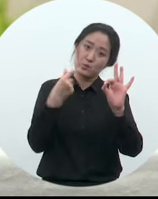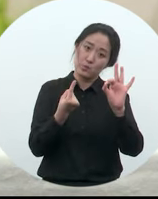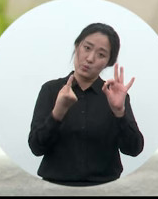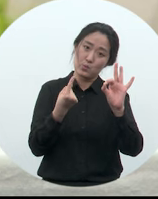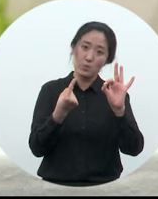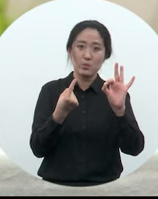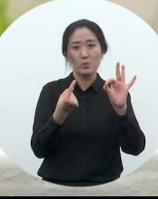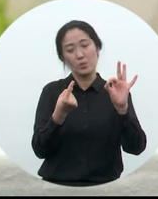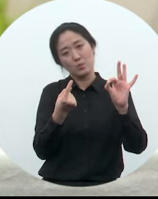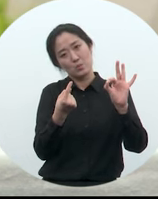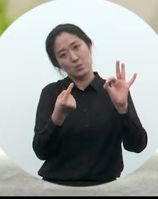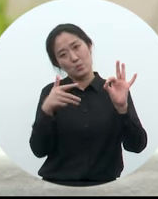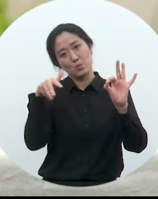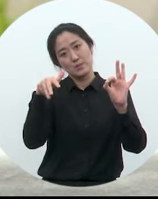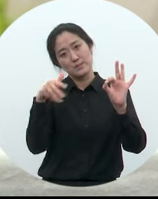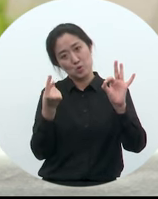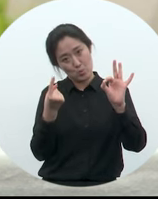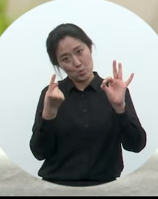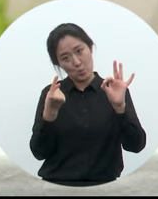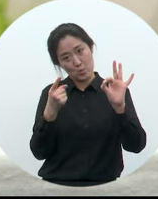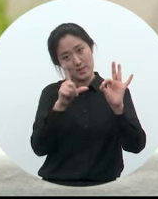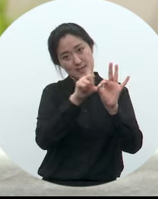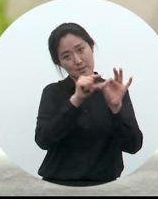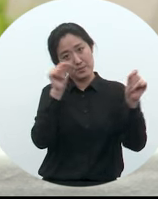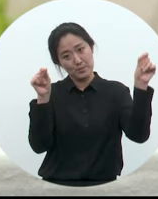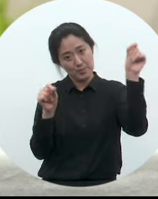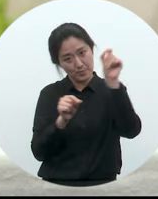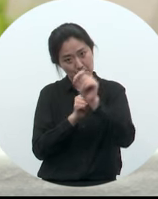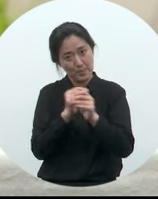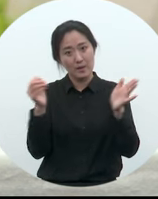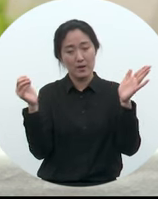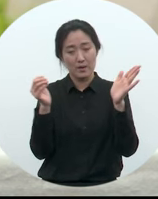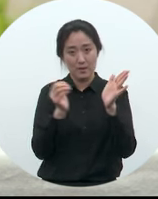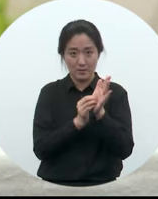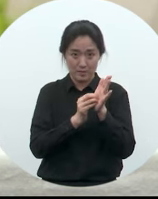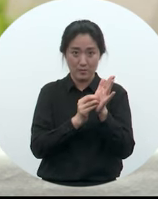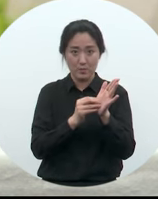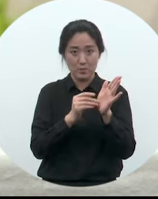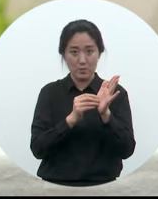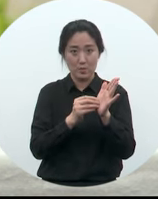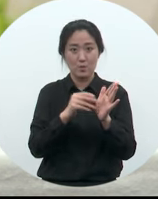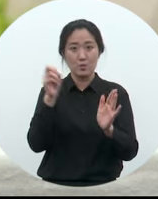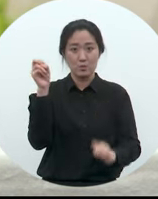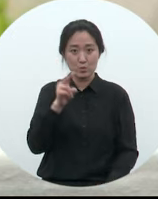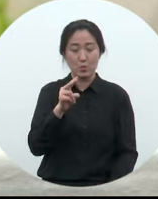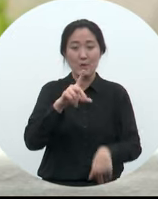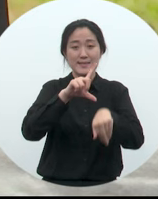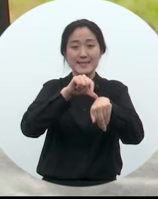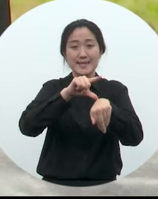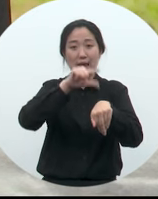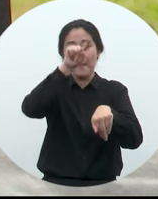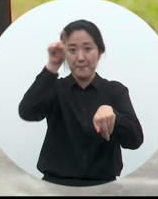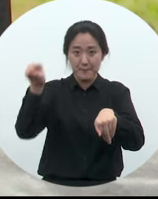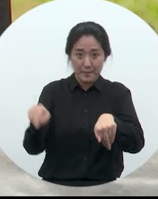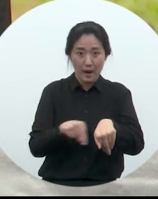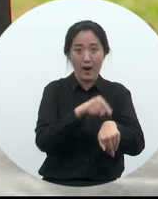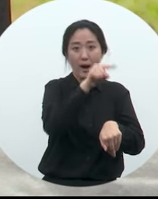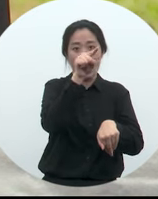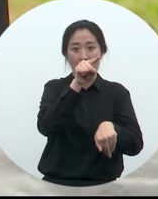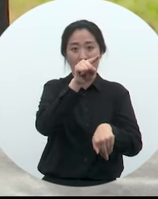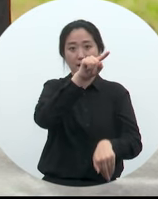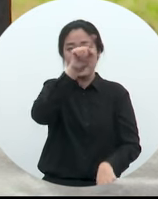10초. 그 다음에 왼쪽으로 10초. 그리고 시계 방향으로 한 10바퀴 정도